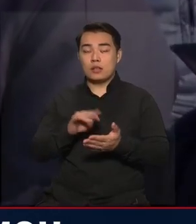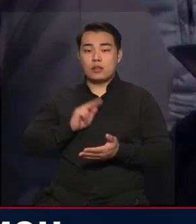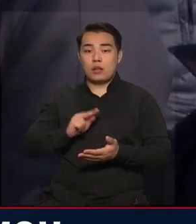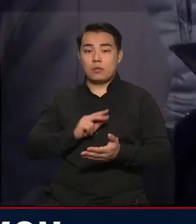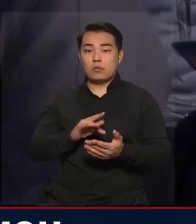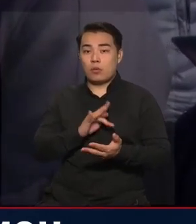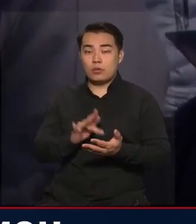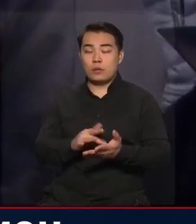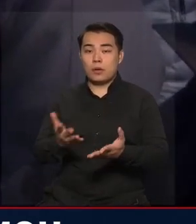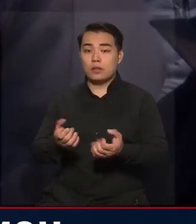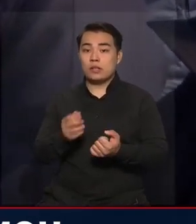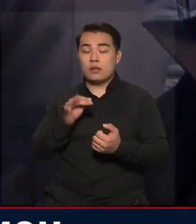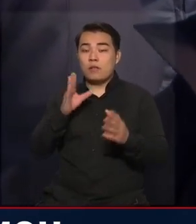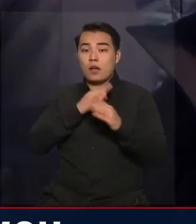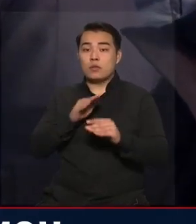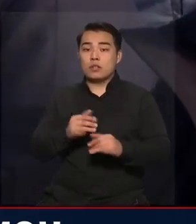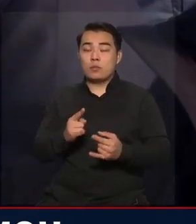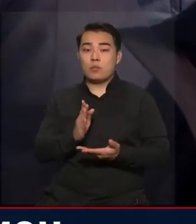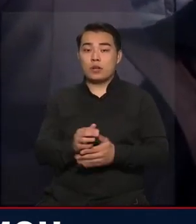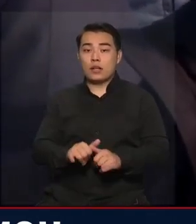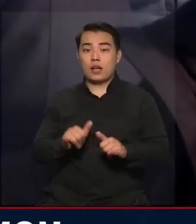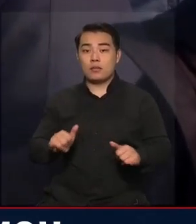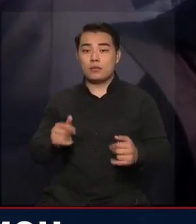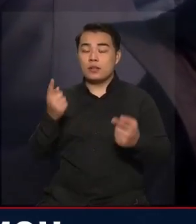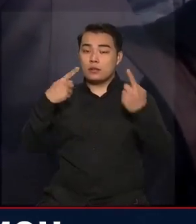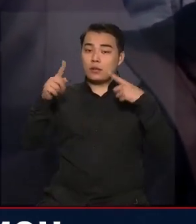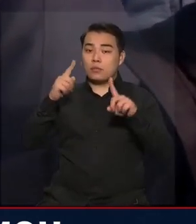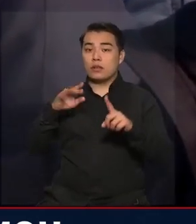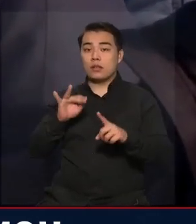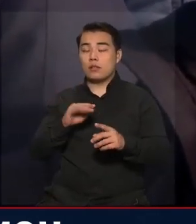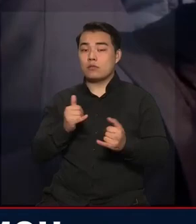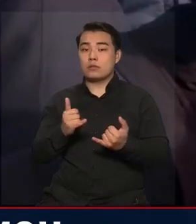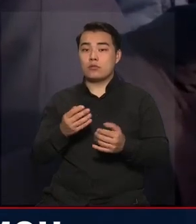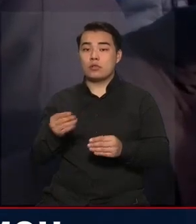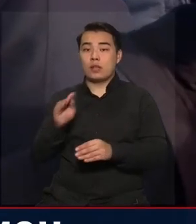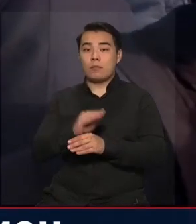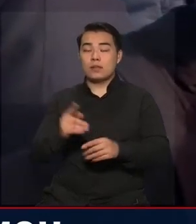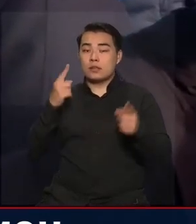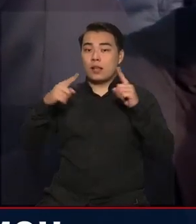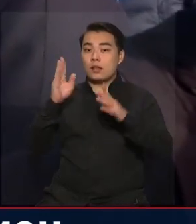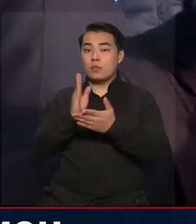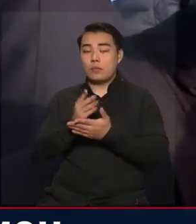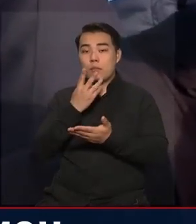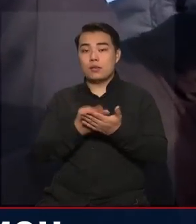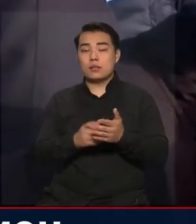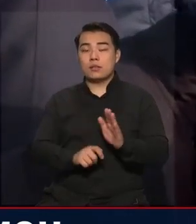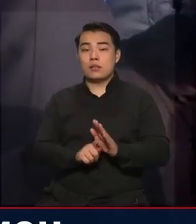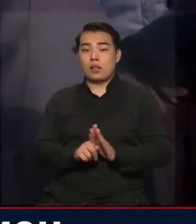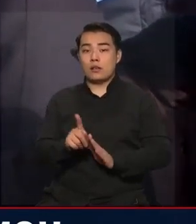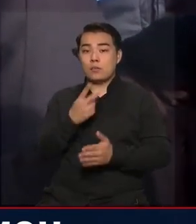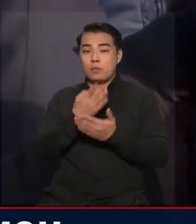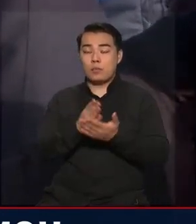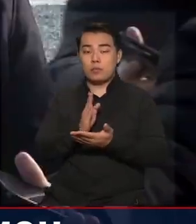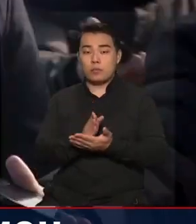точками притяжения, дают возможность ребенку развивать творческие способности, приобретать дополнительные знания. После его запуска охват